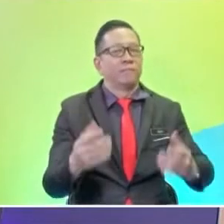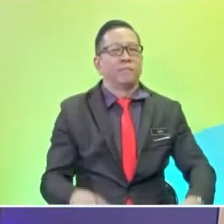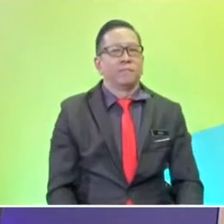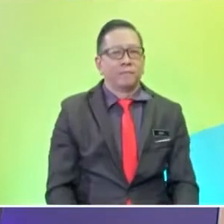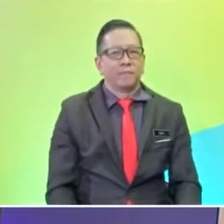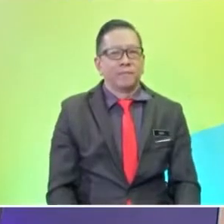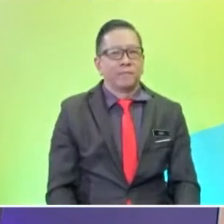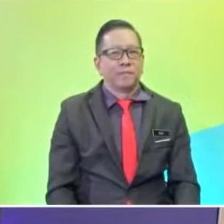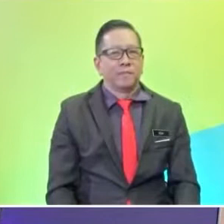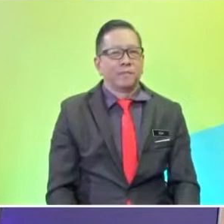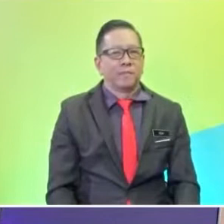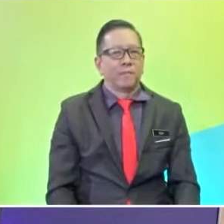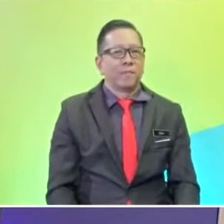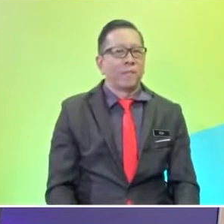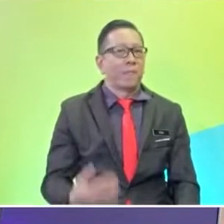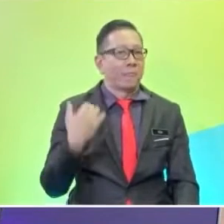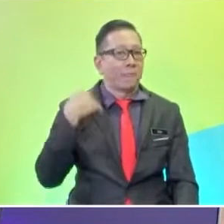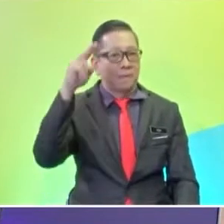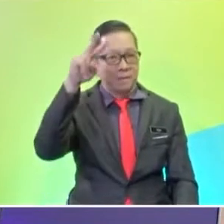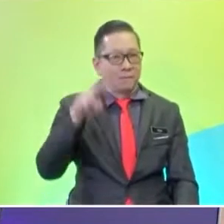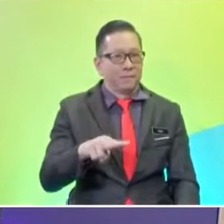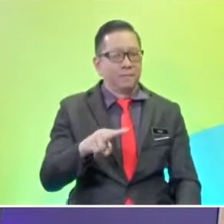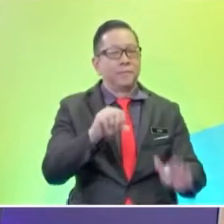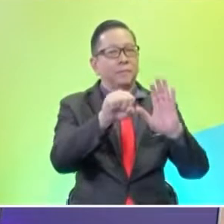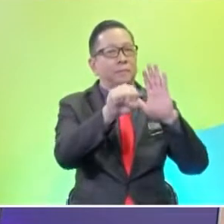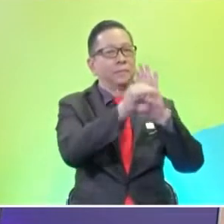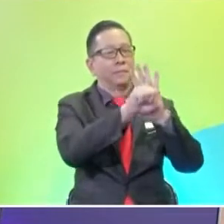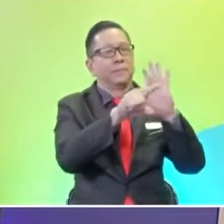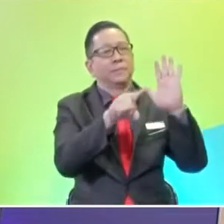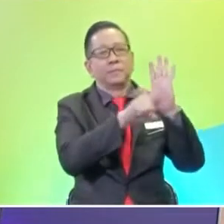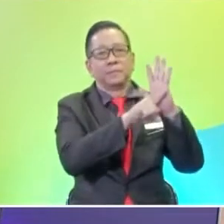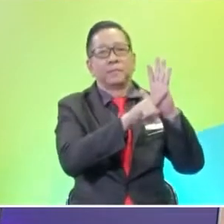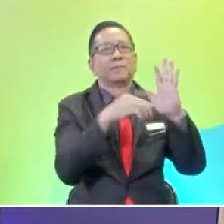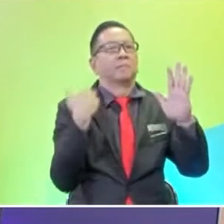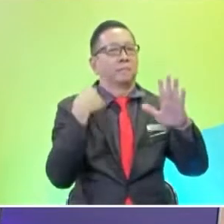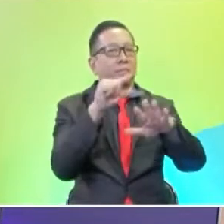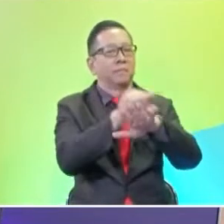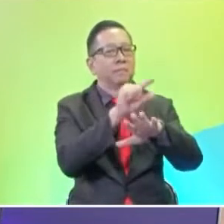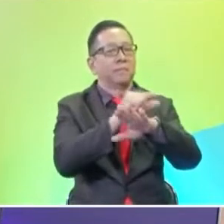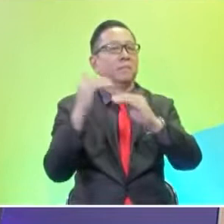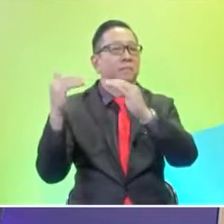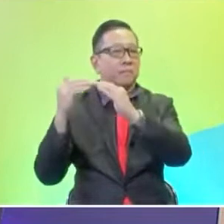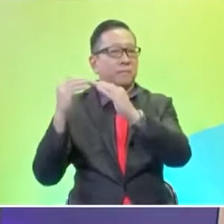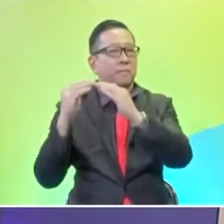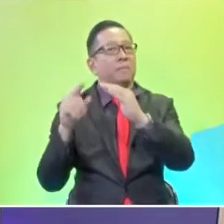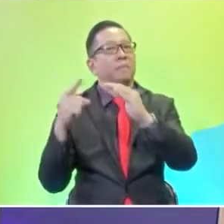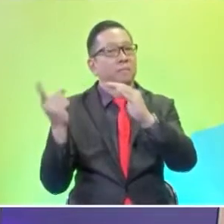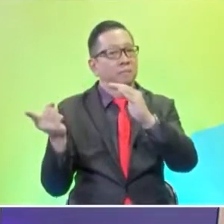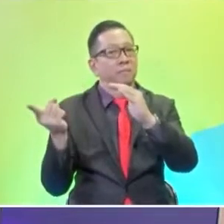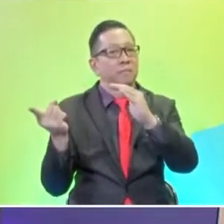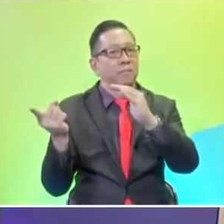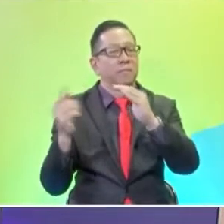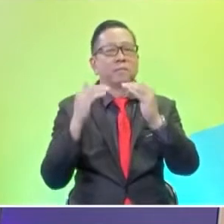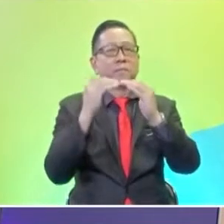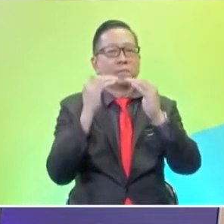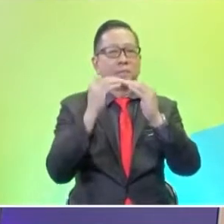sentuh jadi kita dapat lihat lah timbul tolak digunakan di sini dan sama dengan di sini oke sama dengan ini sebenarnya